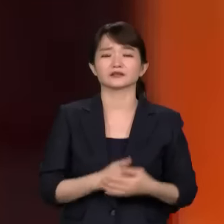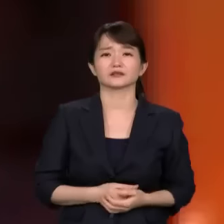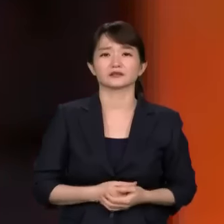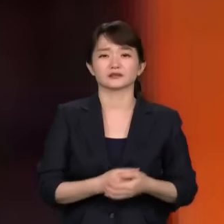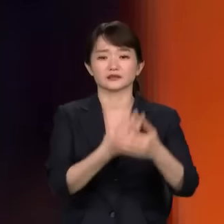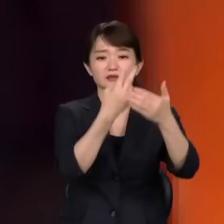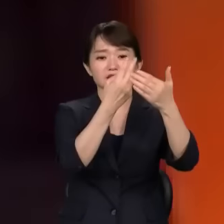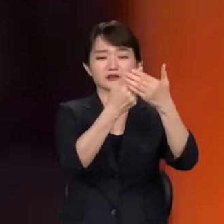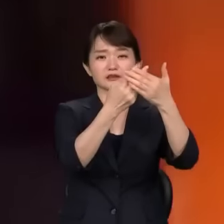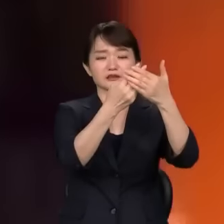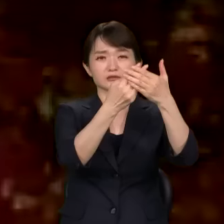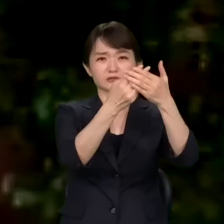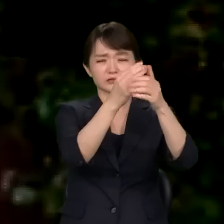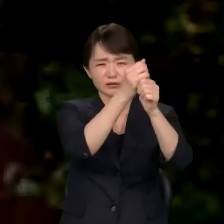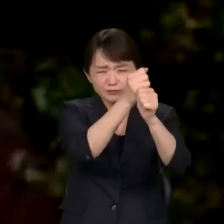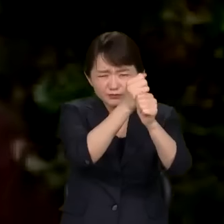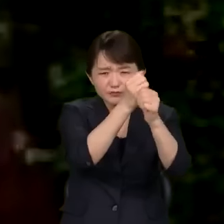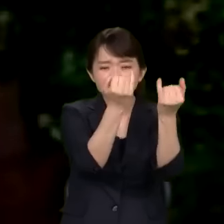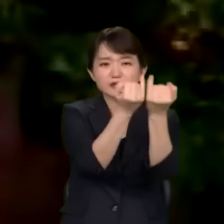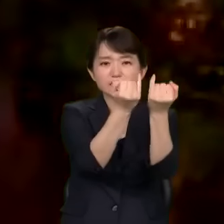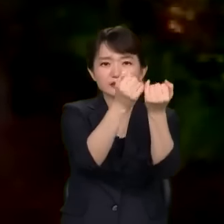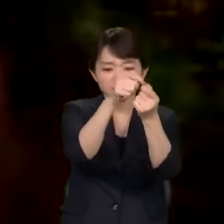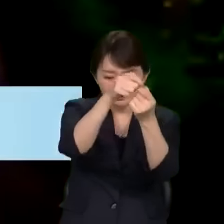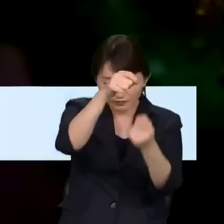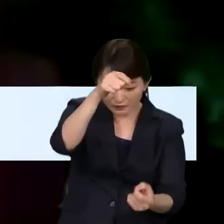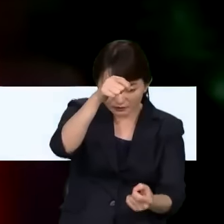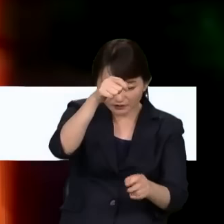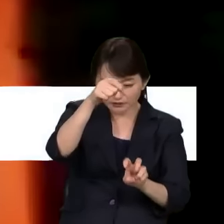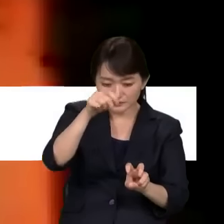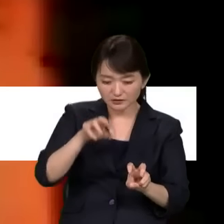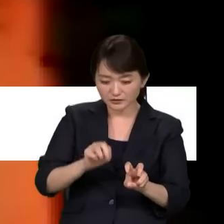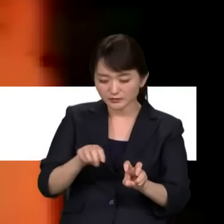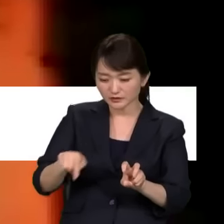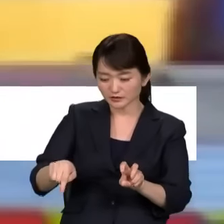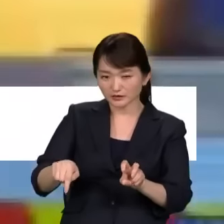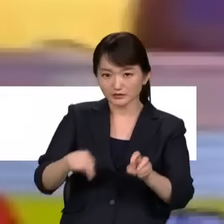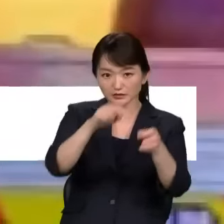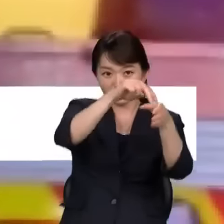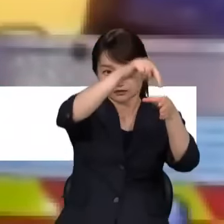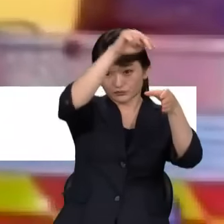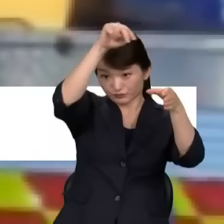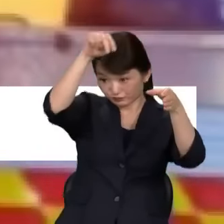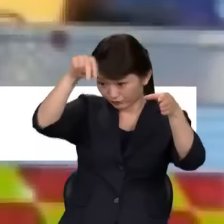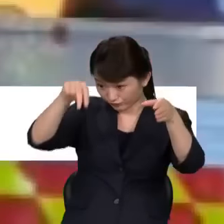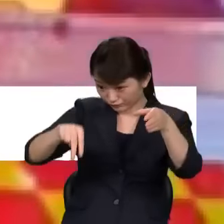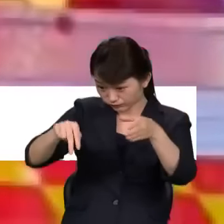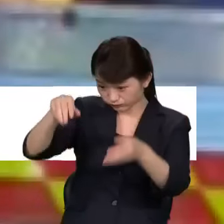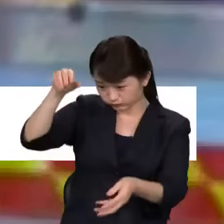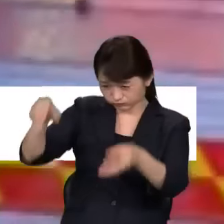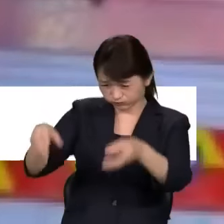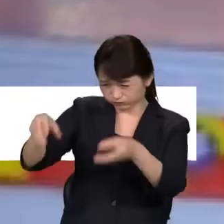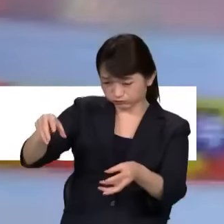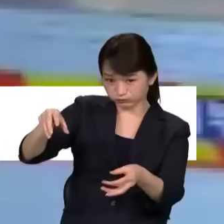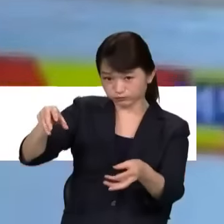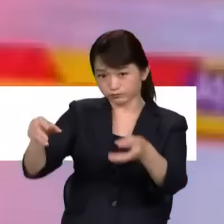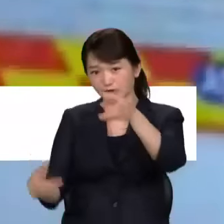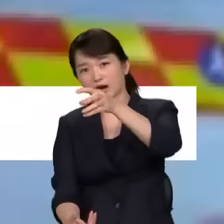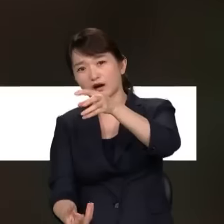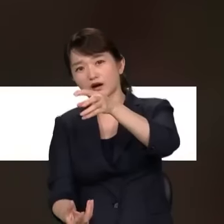창문에 매달리다시피 했던 여성. 20여 미터 아래 에어매트로 뛰어내립니다. 매트는 크게 들썩이며 바닥을